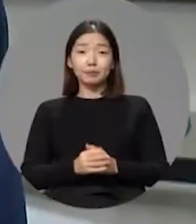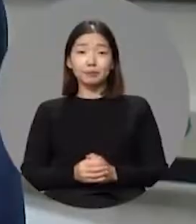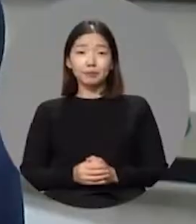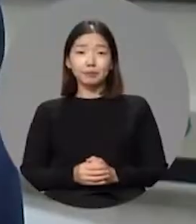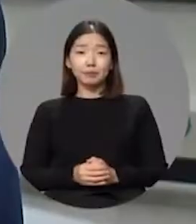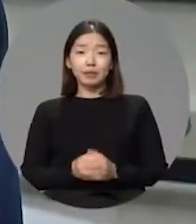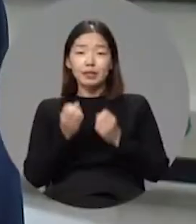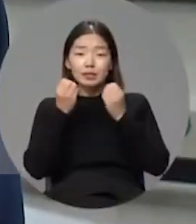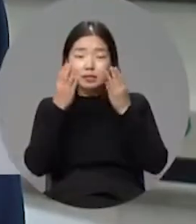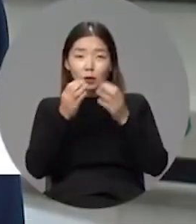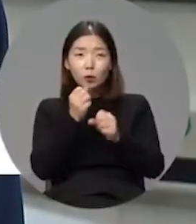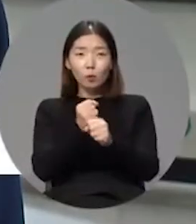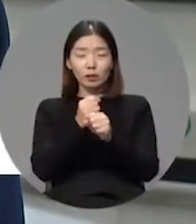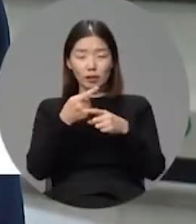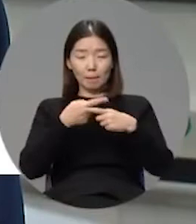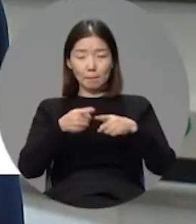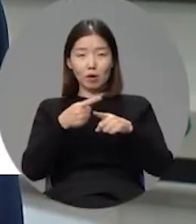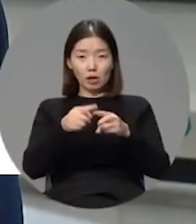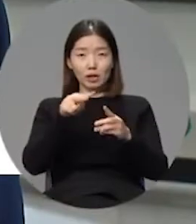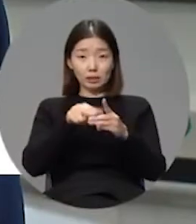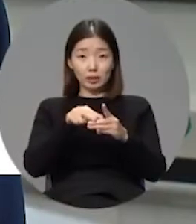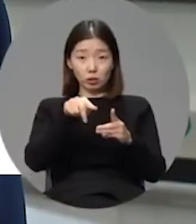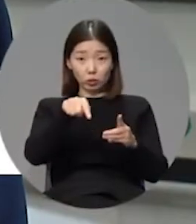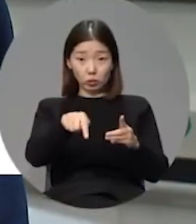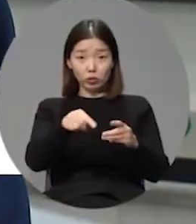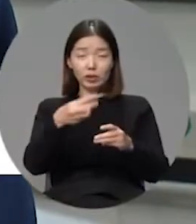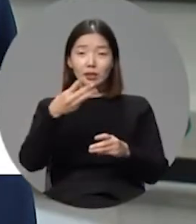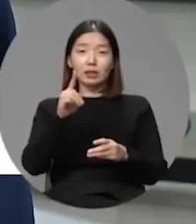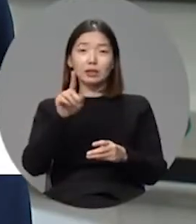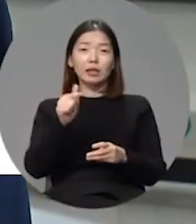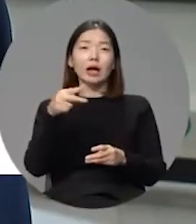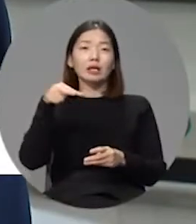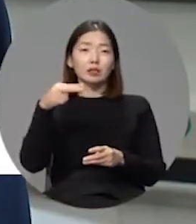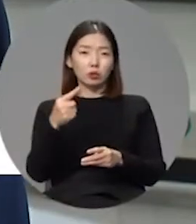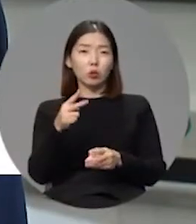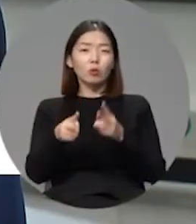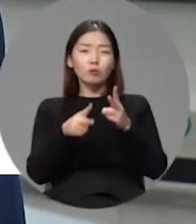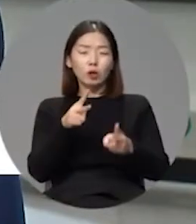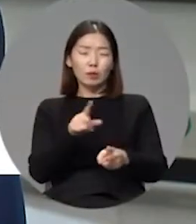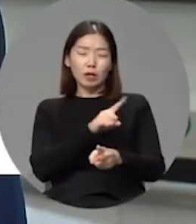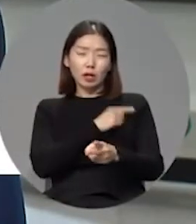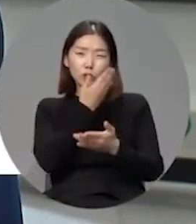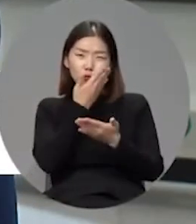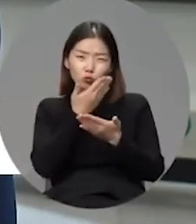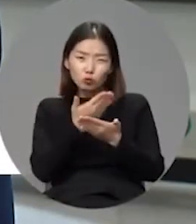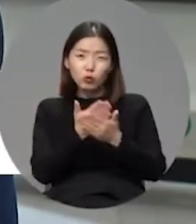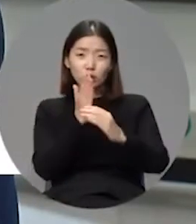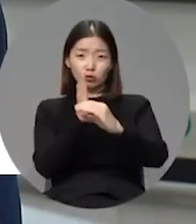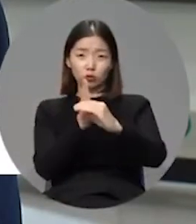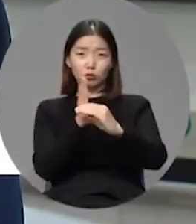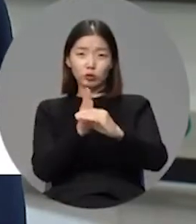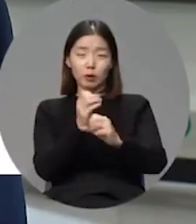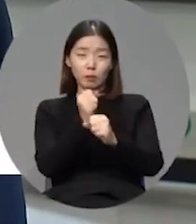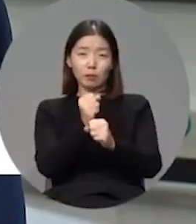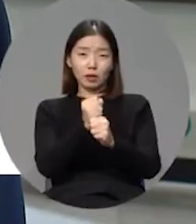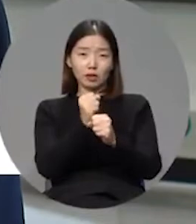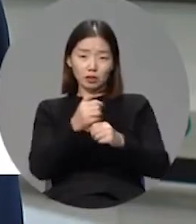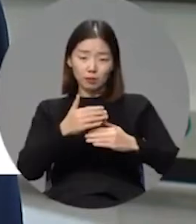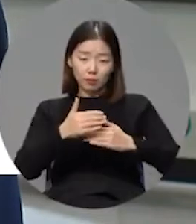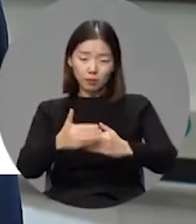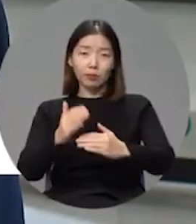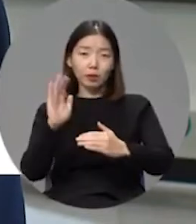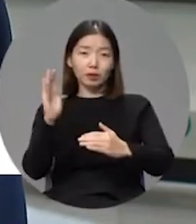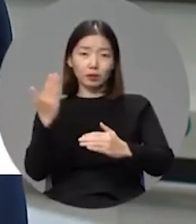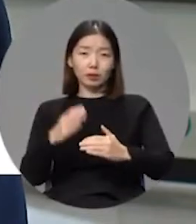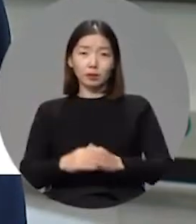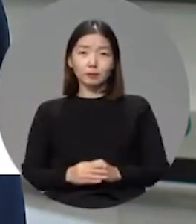이번에 새로 생겨나는 평가센터야말로 탄소 산업의 가장 핵심 알맹이를 구성하는 단계다.